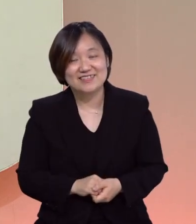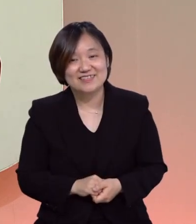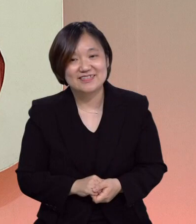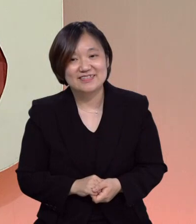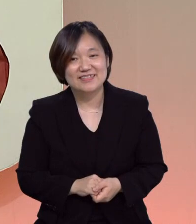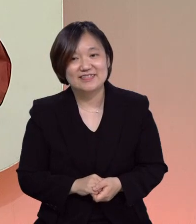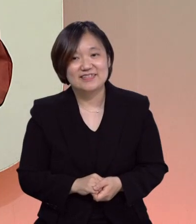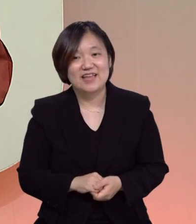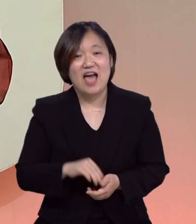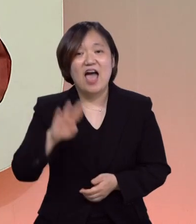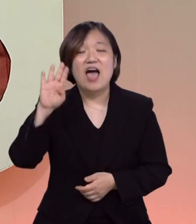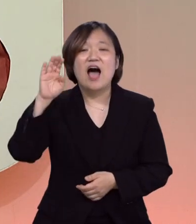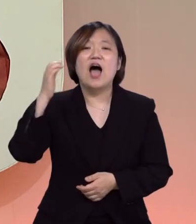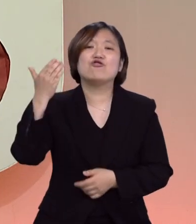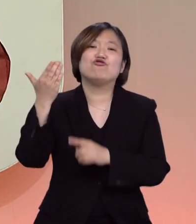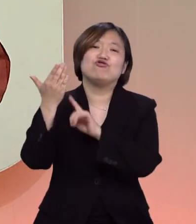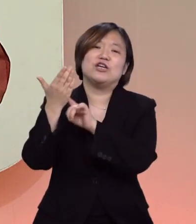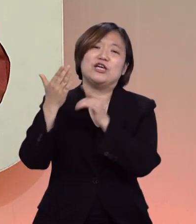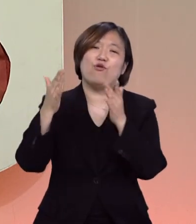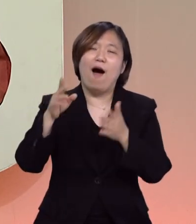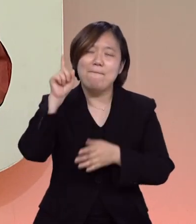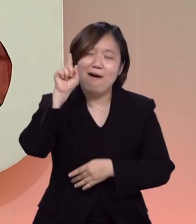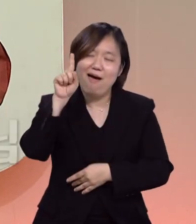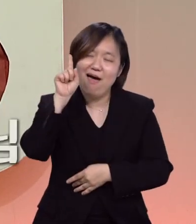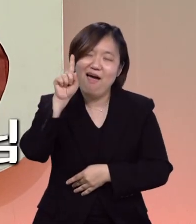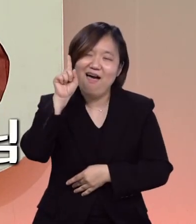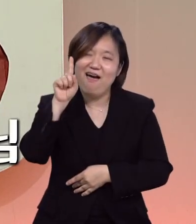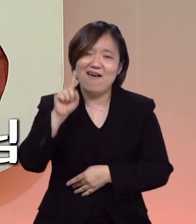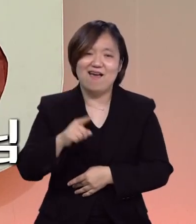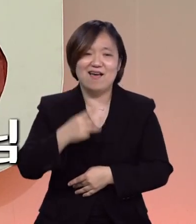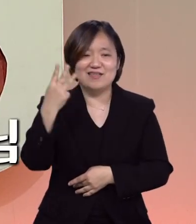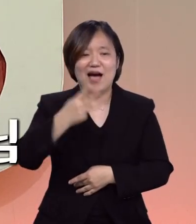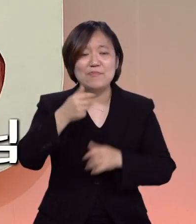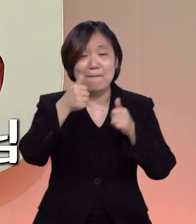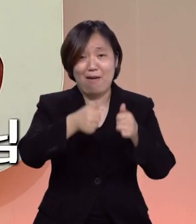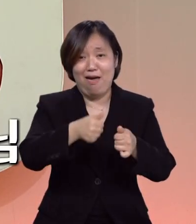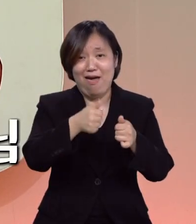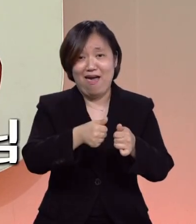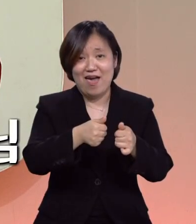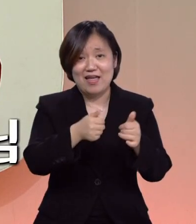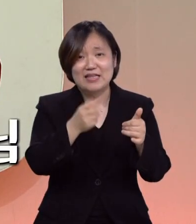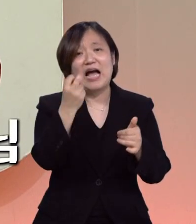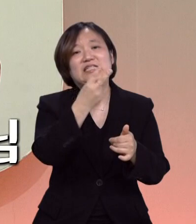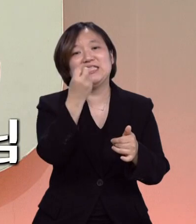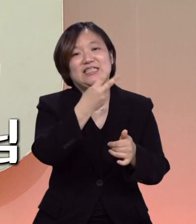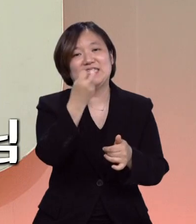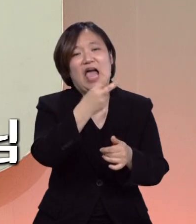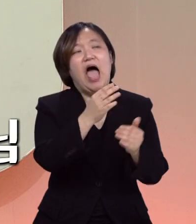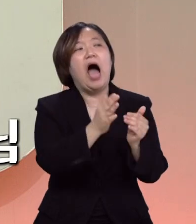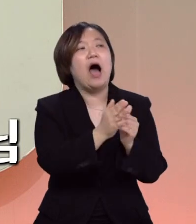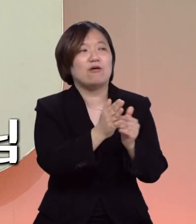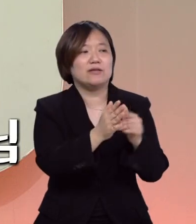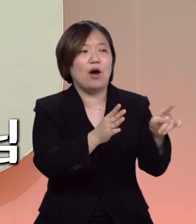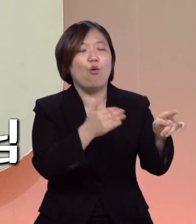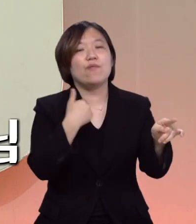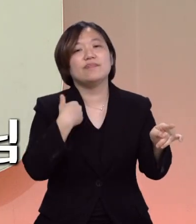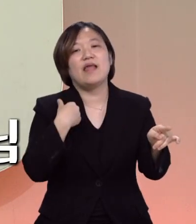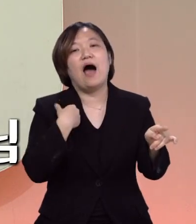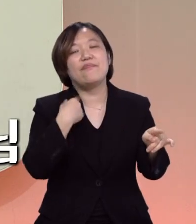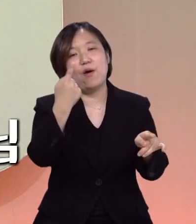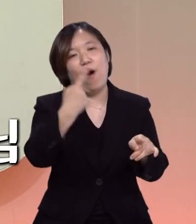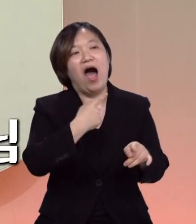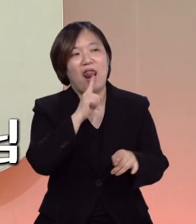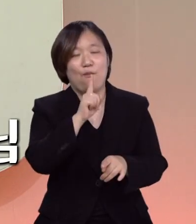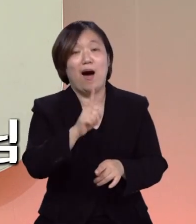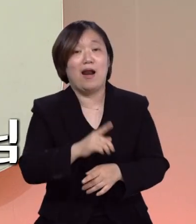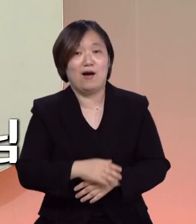49일 동안 매일 3,000배를 하고 다시 오너라라고 했대요 그래서 예 알겠습니다